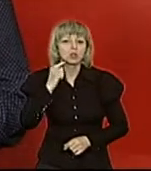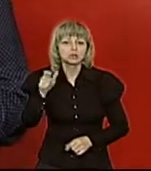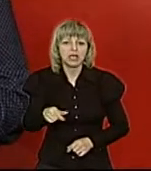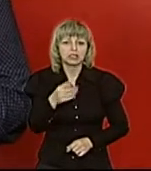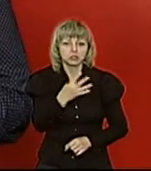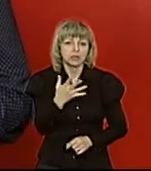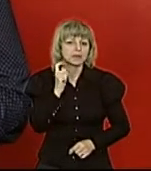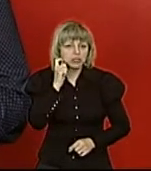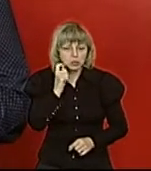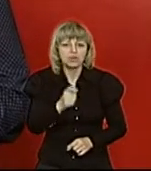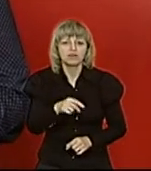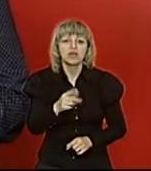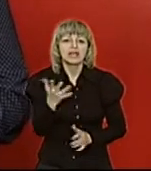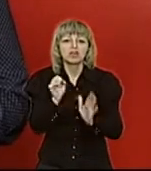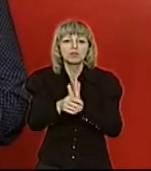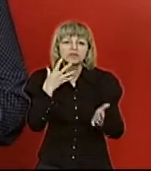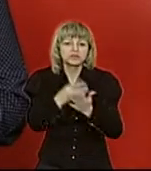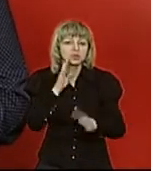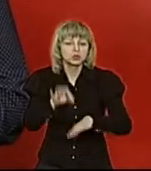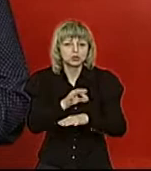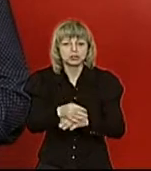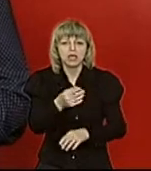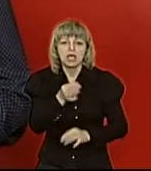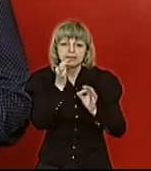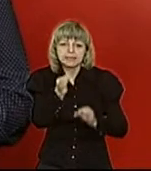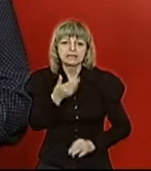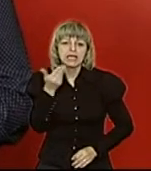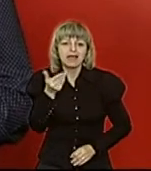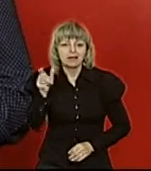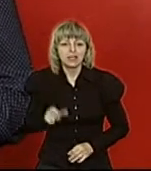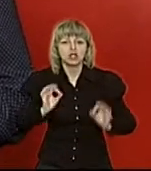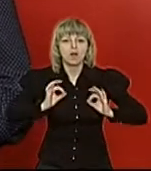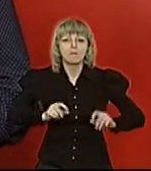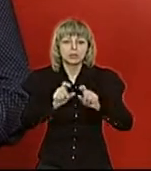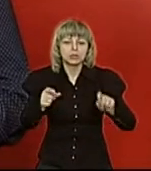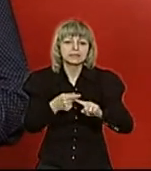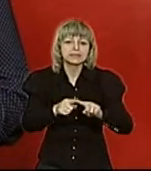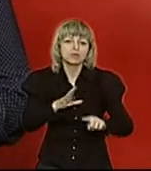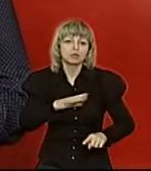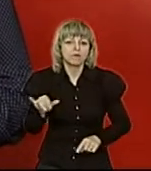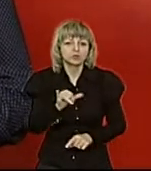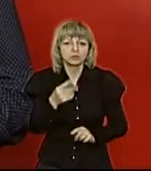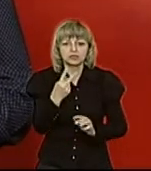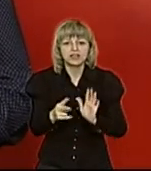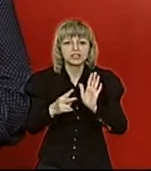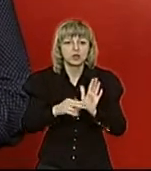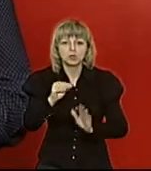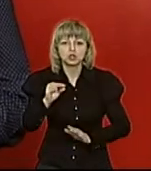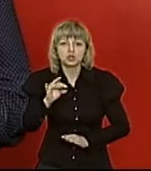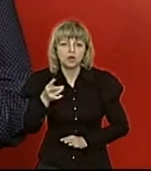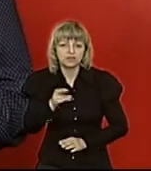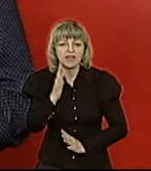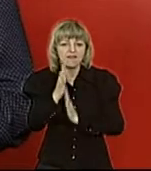дружину. Про це розповіла речниця обласної прокуратури Наталія Мурахевич. Це трапилося у суботу, 27 жовтня,